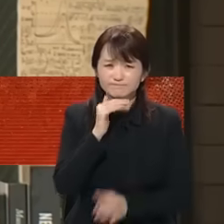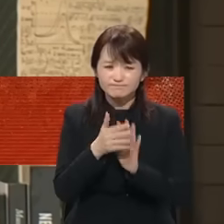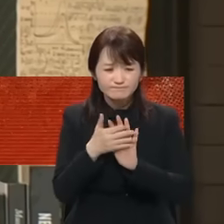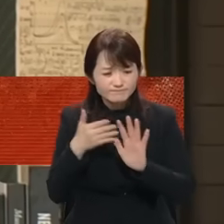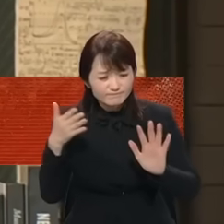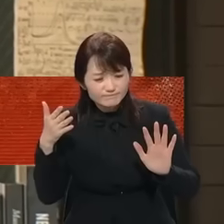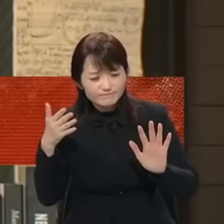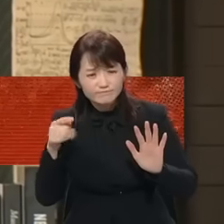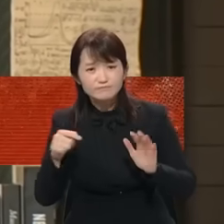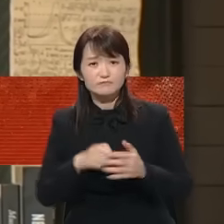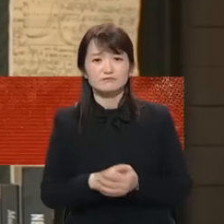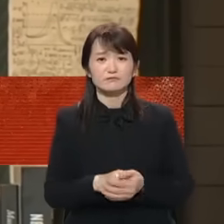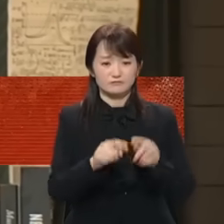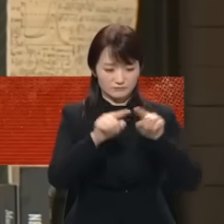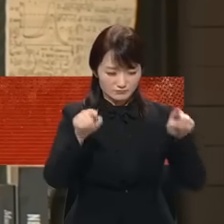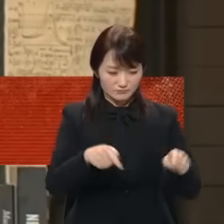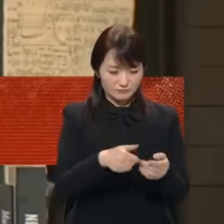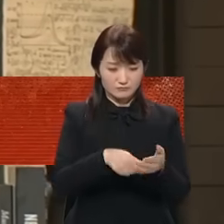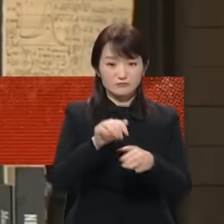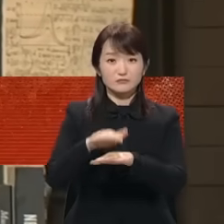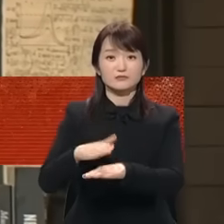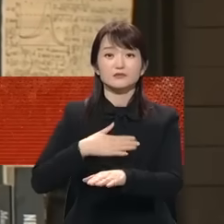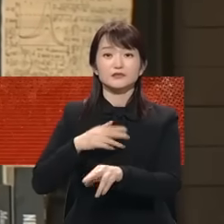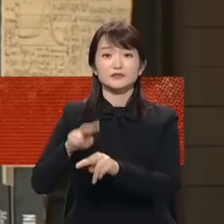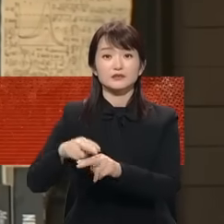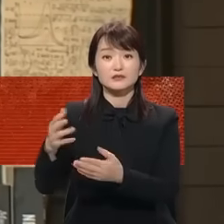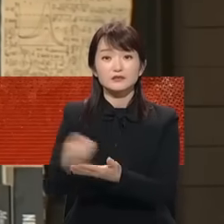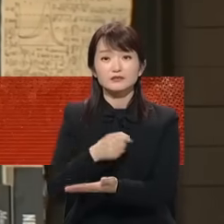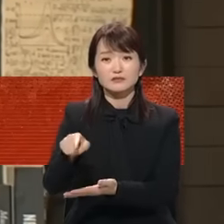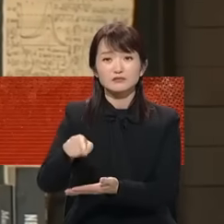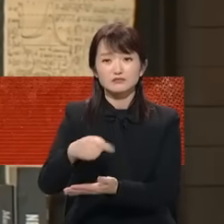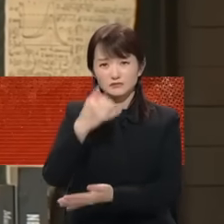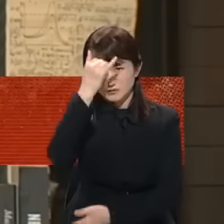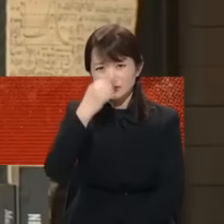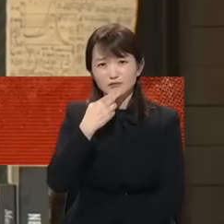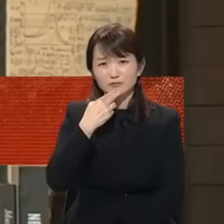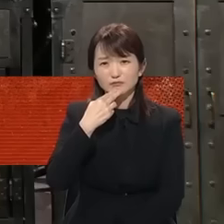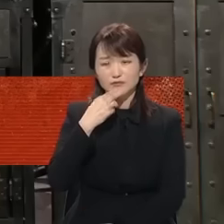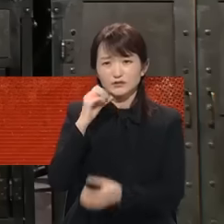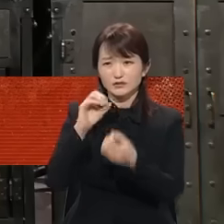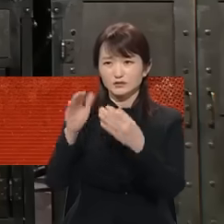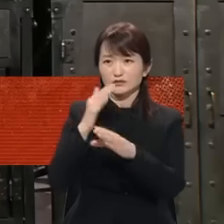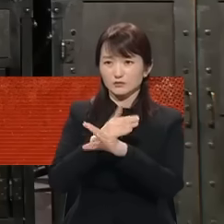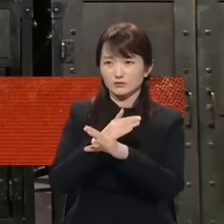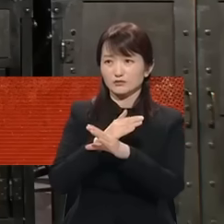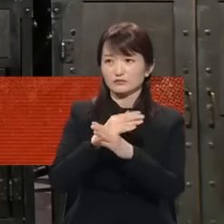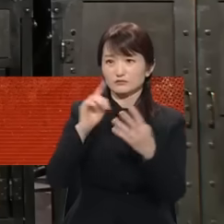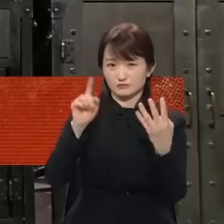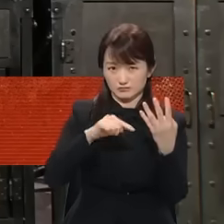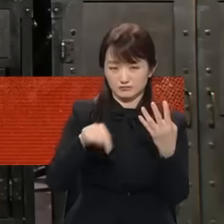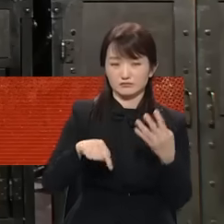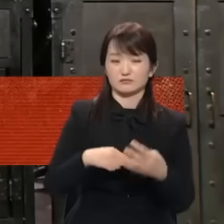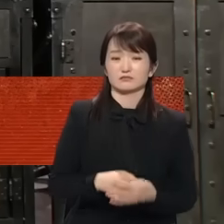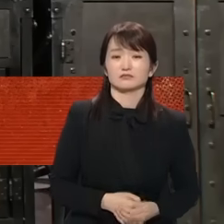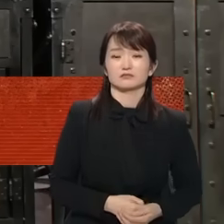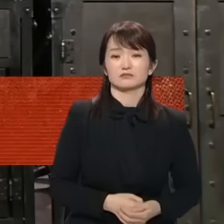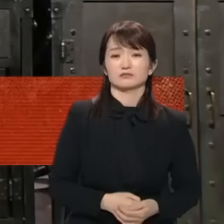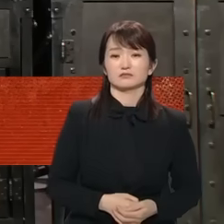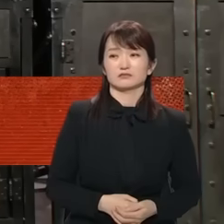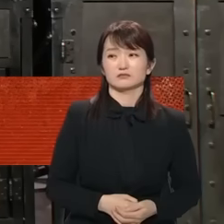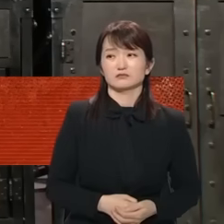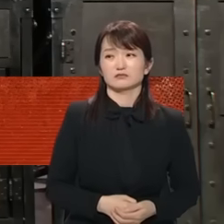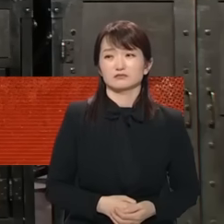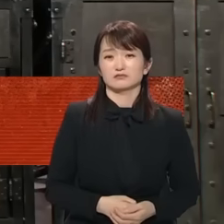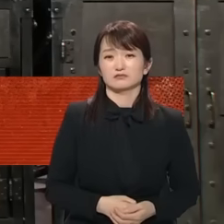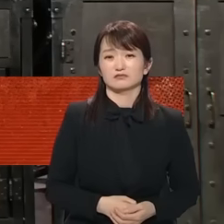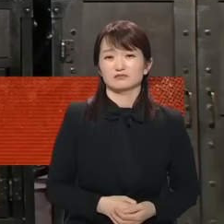한가득인데 고작 파우치 하나 갖다 놓고 내 자리 쯤 어우 진짜 교양 머리 없다 흥 X 자 양변호사부터 달려보겠습니다